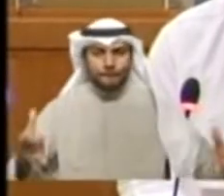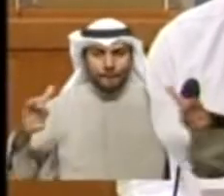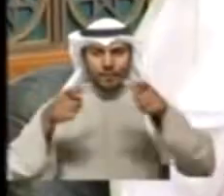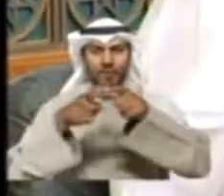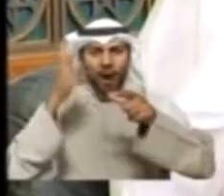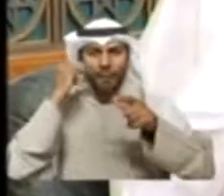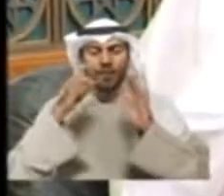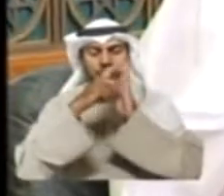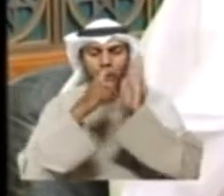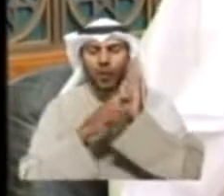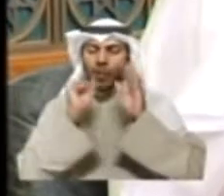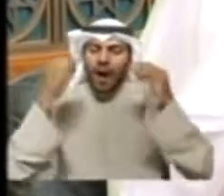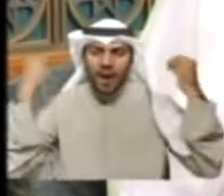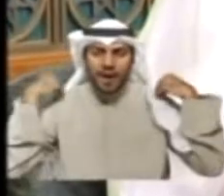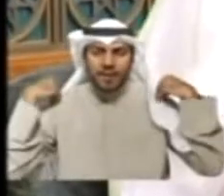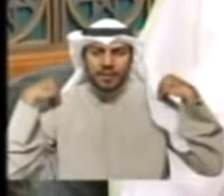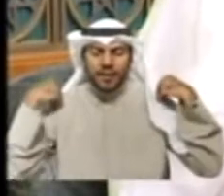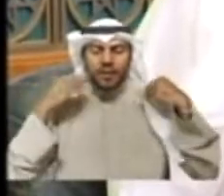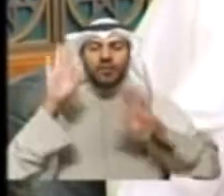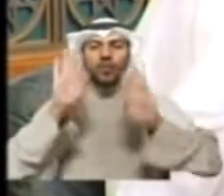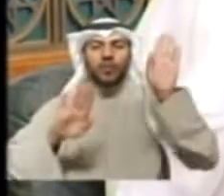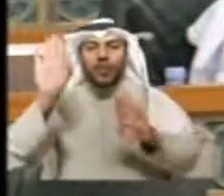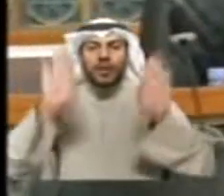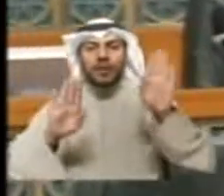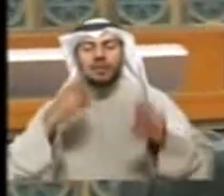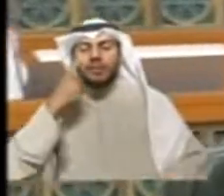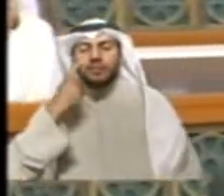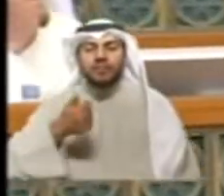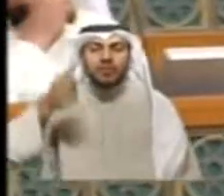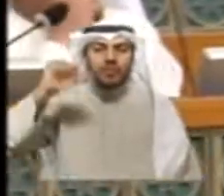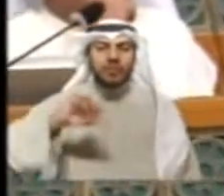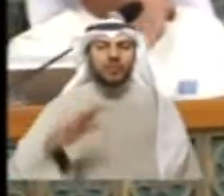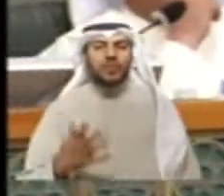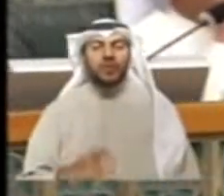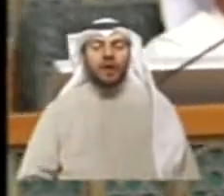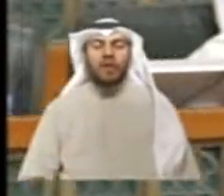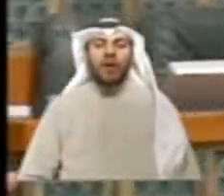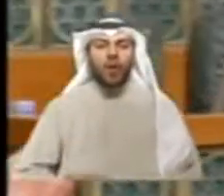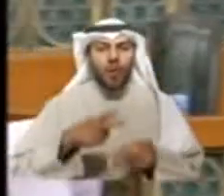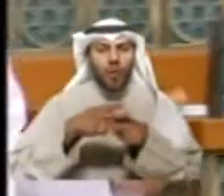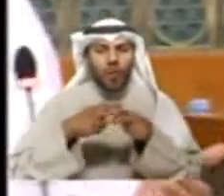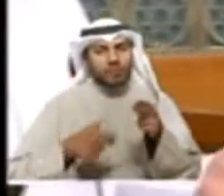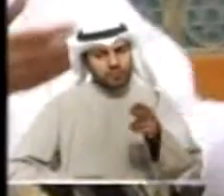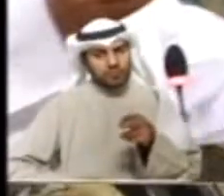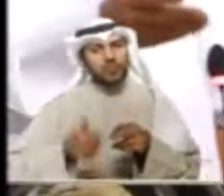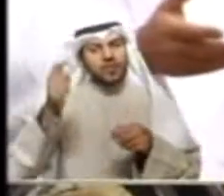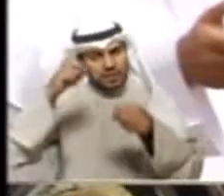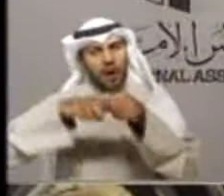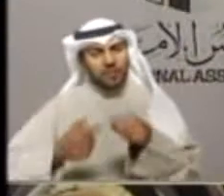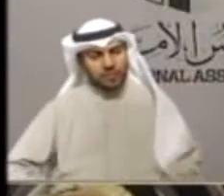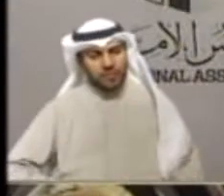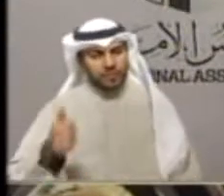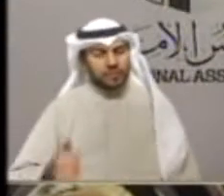قانون الرياضة الجديد والتصويت عليه، الأمر الذي قد يساهم القانون في رفع الإيقاف عن الرياضة الكويتية. وجهت الدعوة